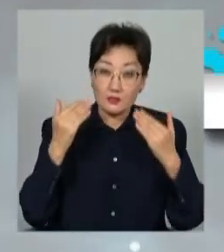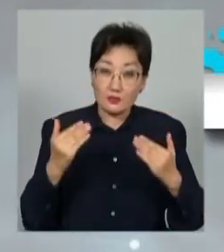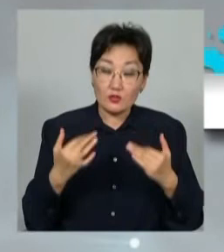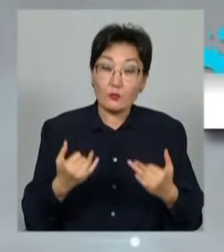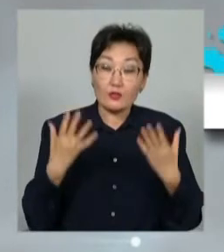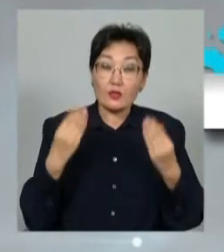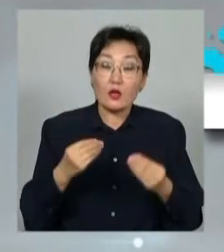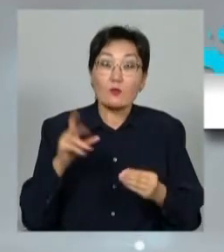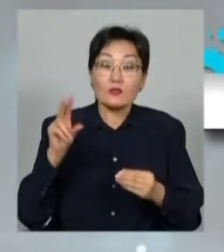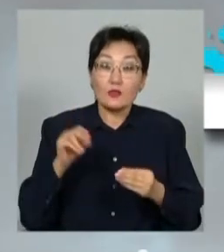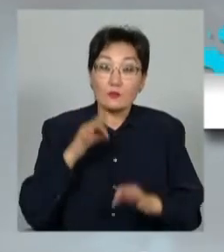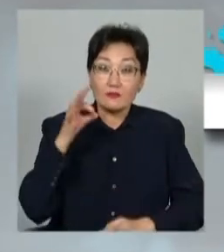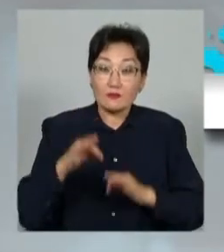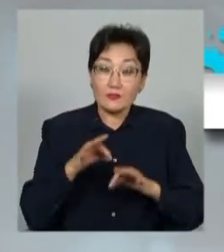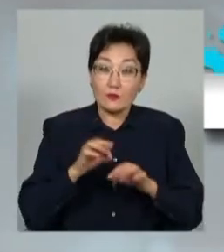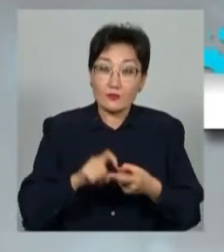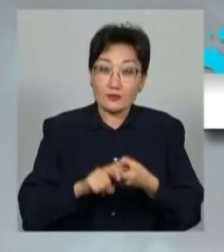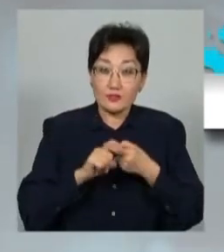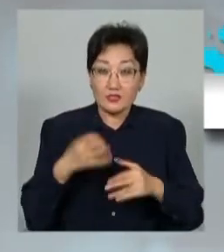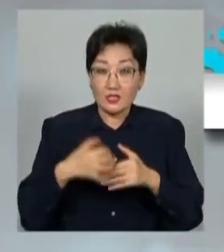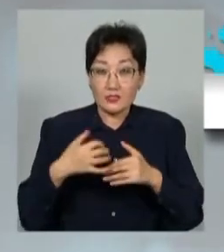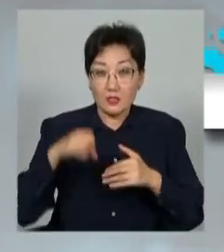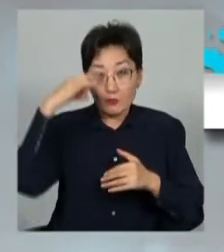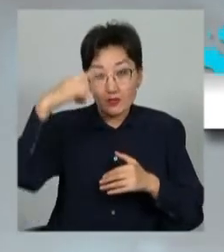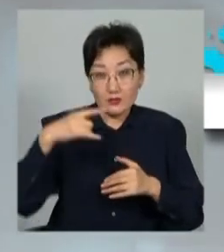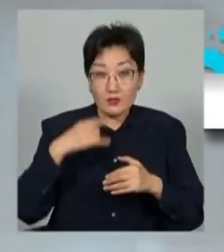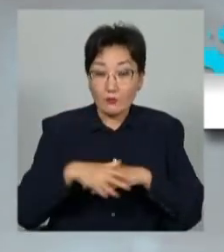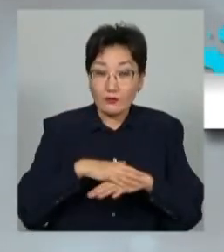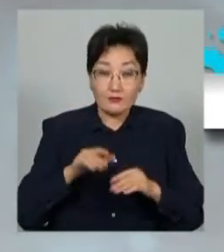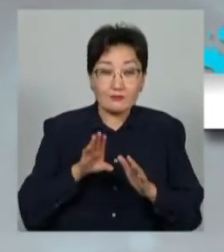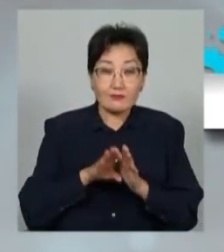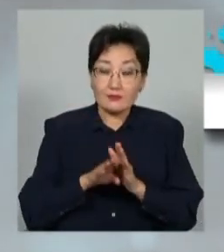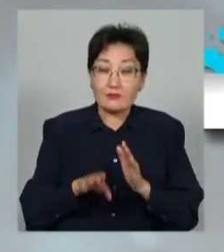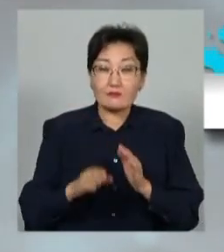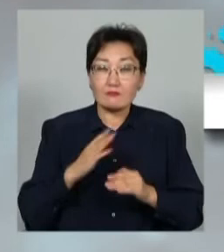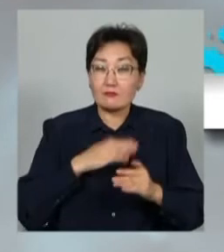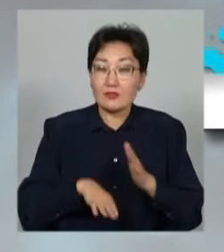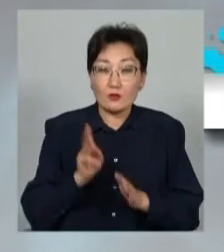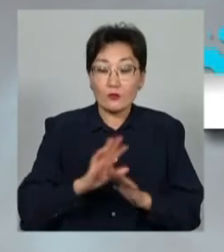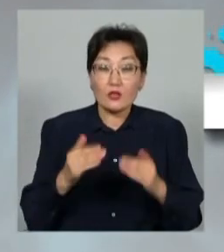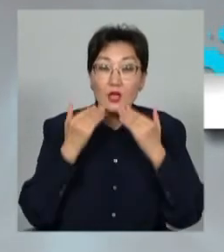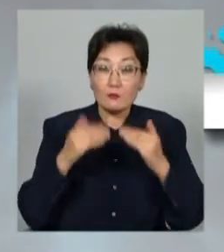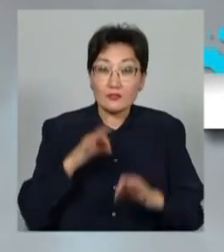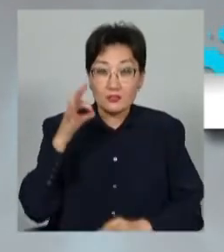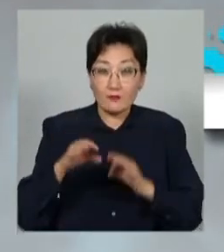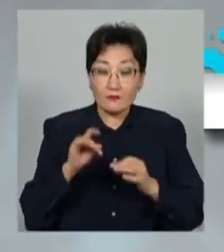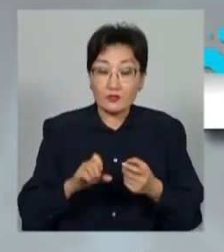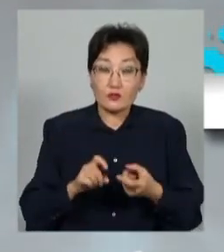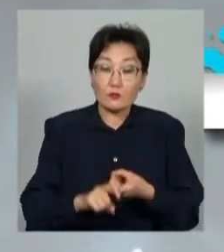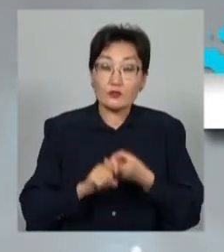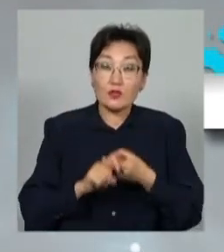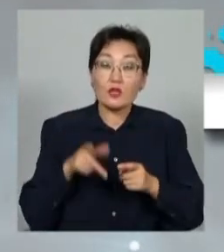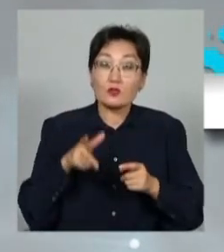На сегодня показатели суточной заболеваемости среди казахстанцев не лучше вчерашних. Только за последние сутки вирус выявили у